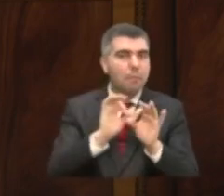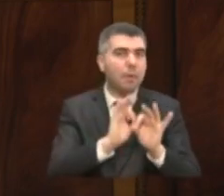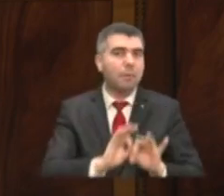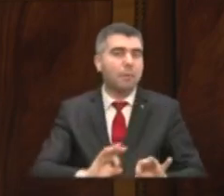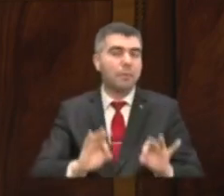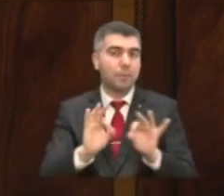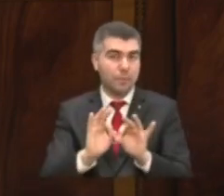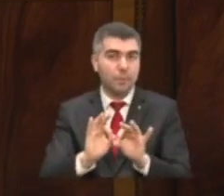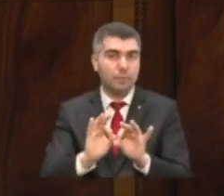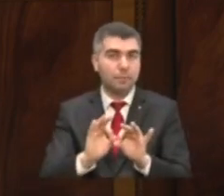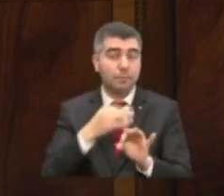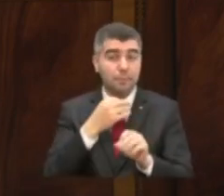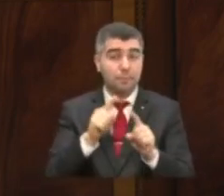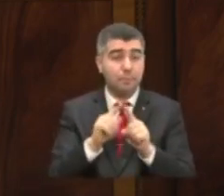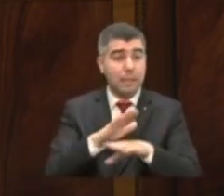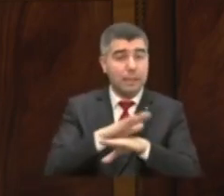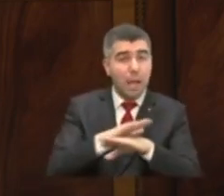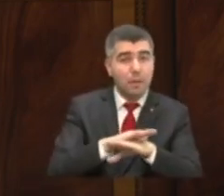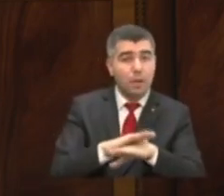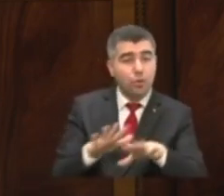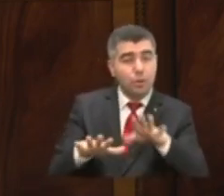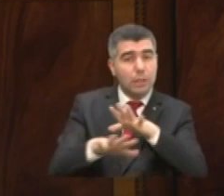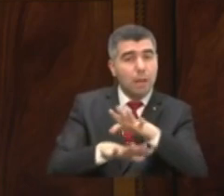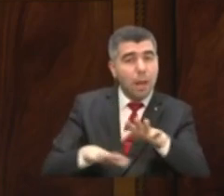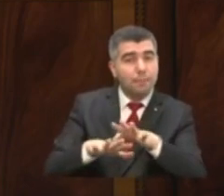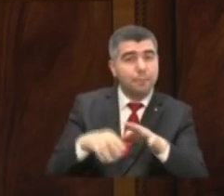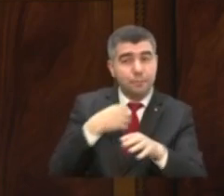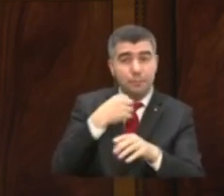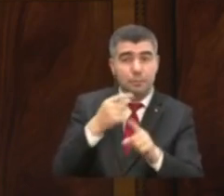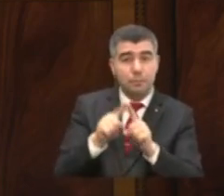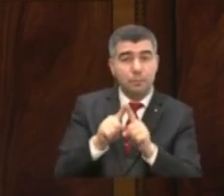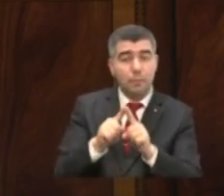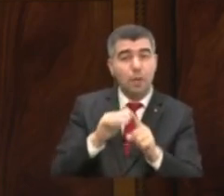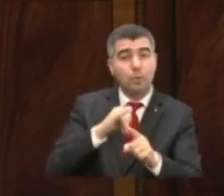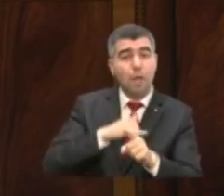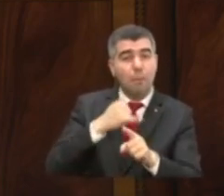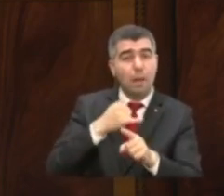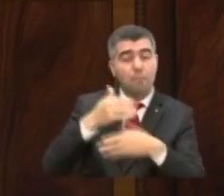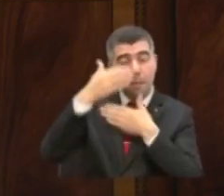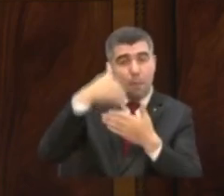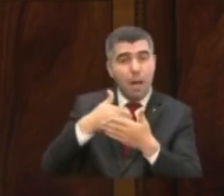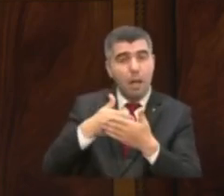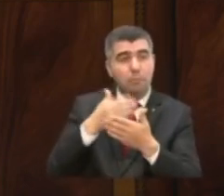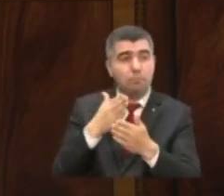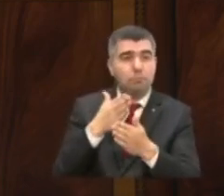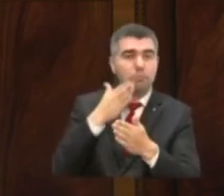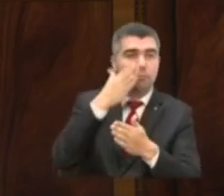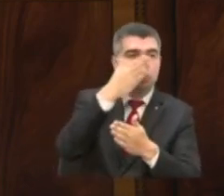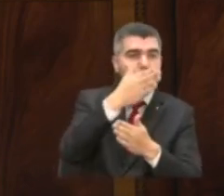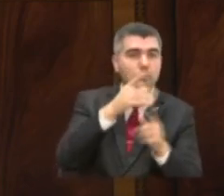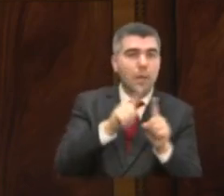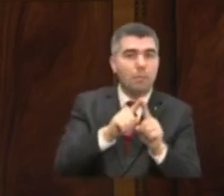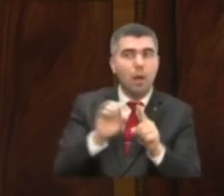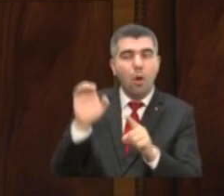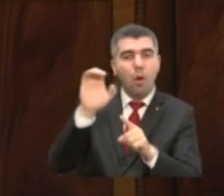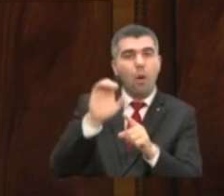الوضعية السياسية والاجتماعية المطبوعة بالاحتقان أدت بالشباب المغربي إلى ركوب مقبرة المتوسط للوصول إلى